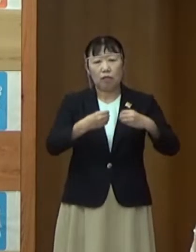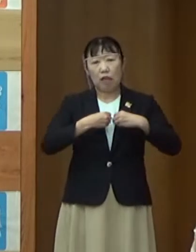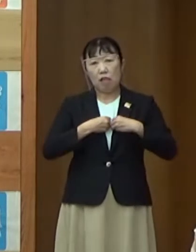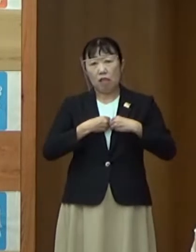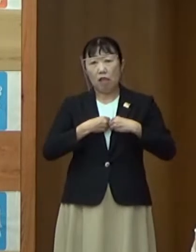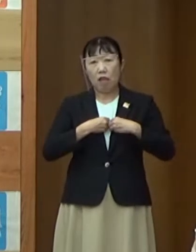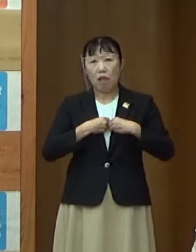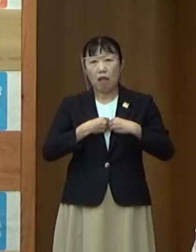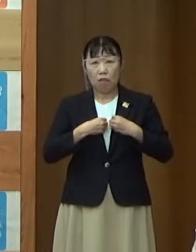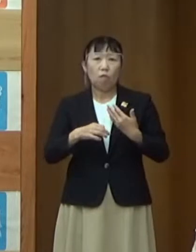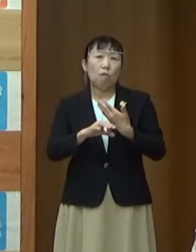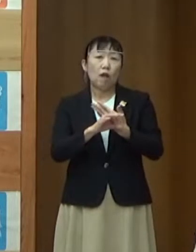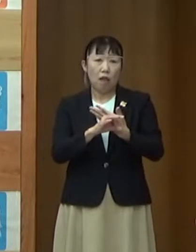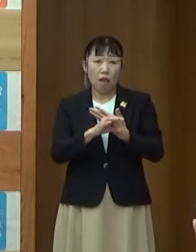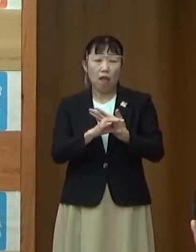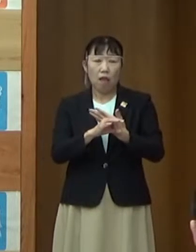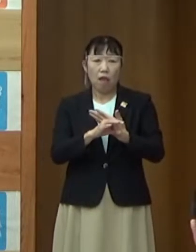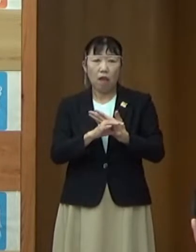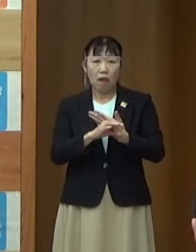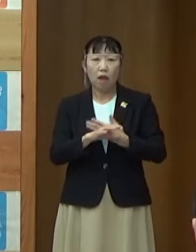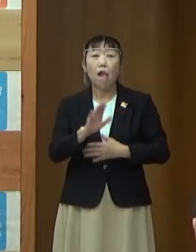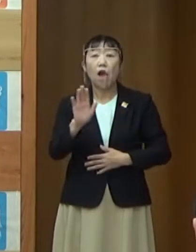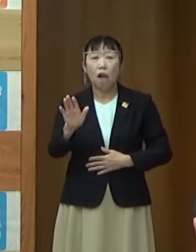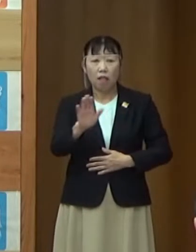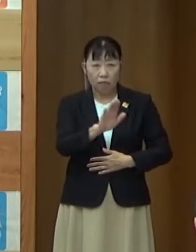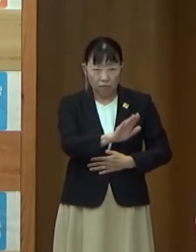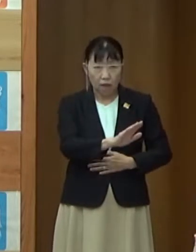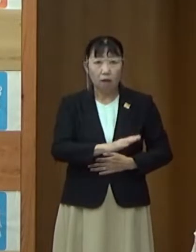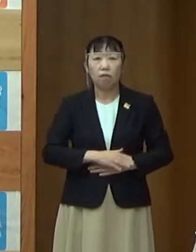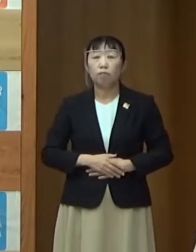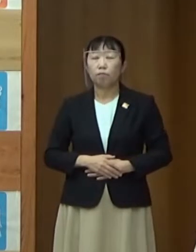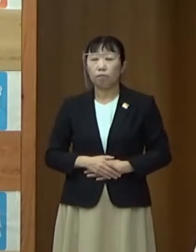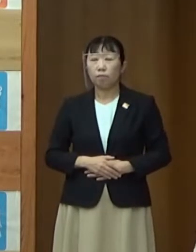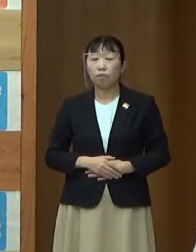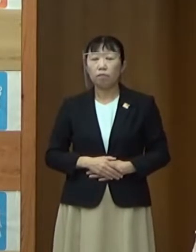る、まあ、そういった事例が確認されています。